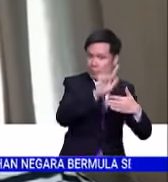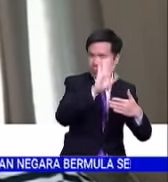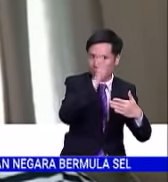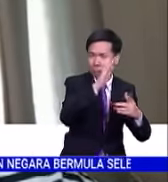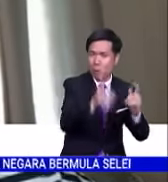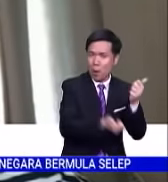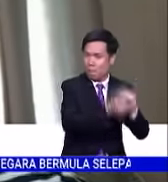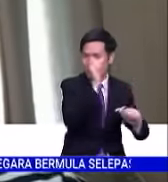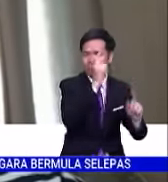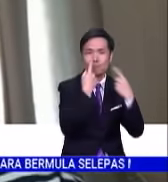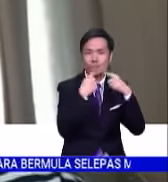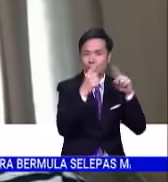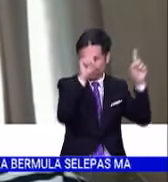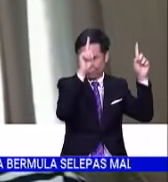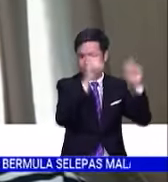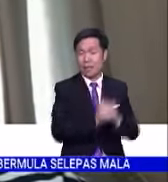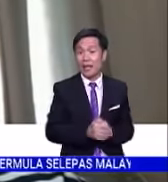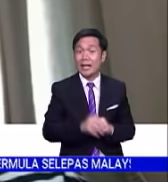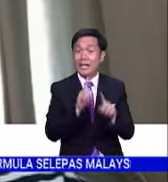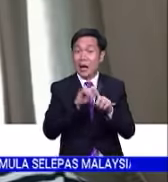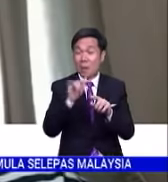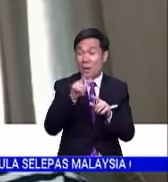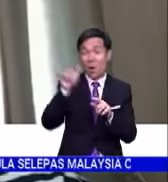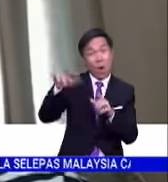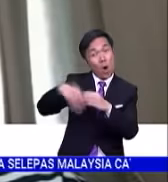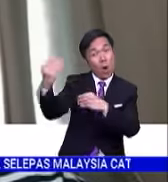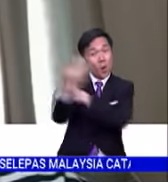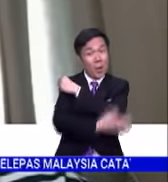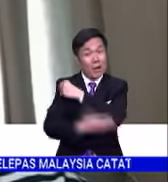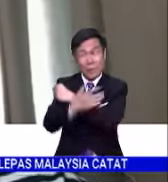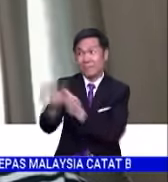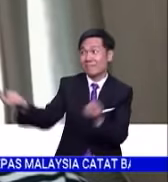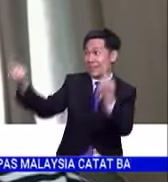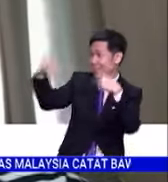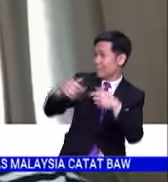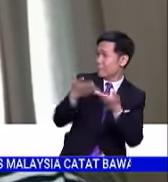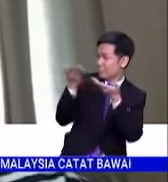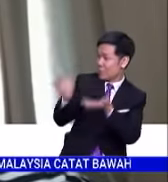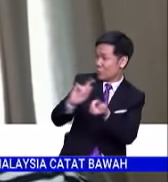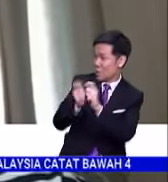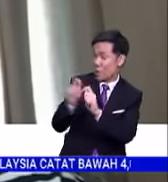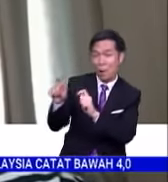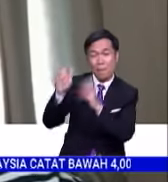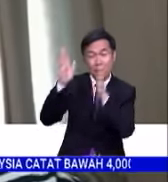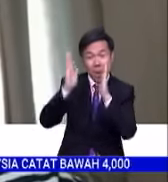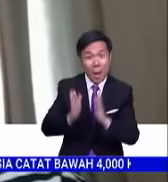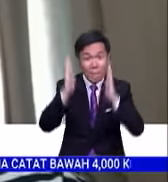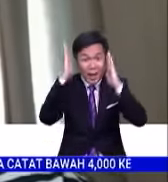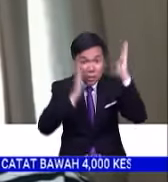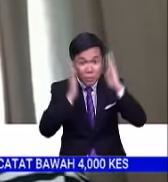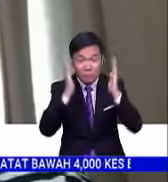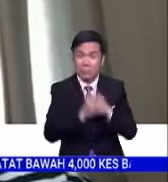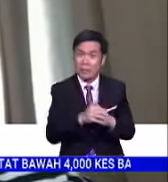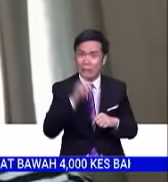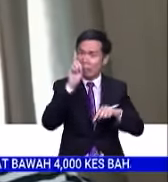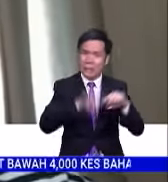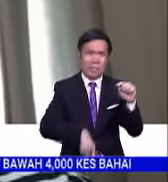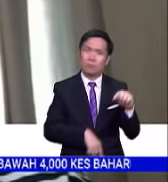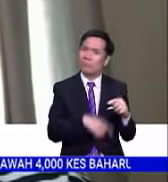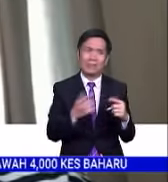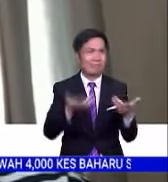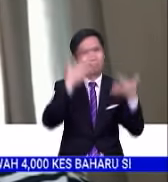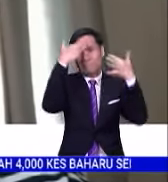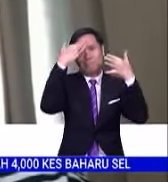penting, keputusan memberi kewarganegaraan kepada pemain tidak boleh diputuskan secara